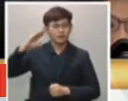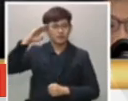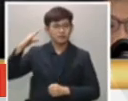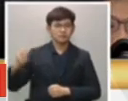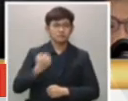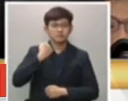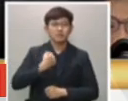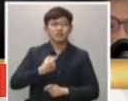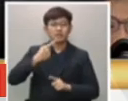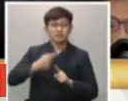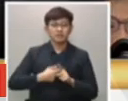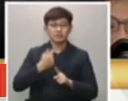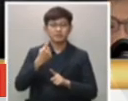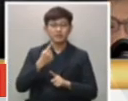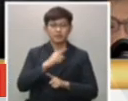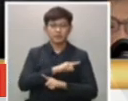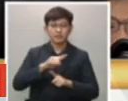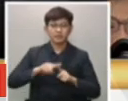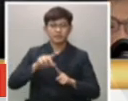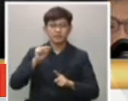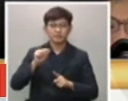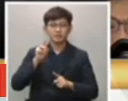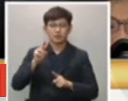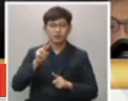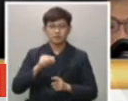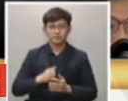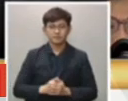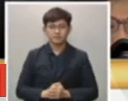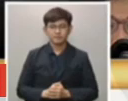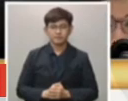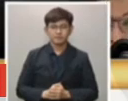22พฤศจิกายน2557แล้